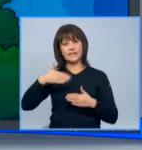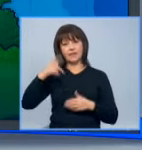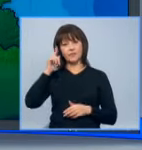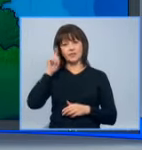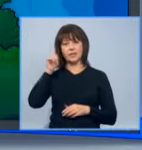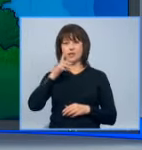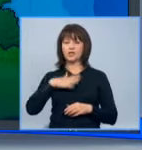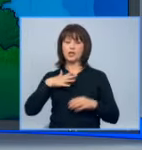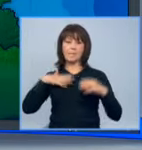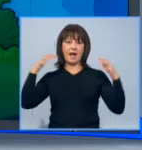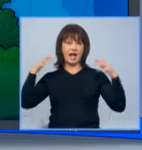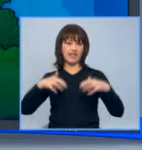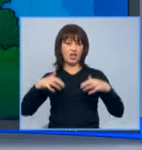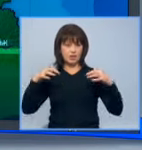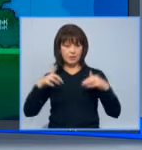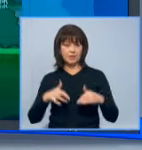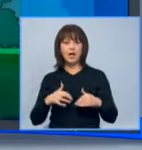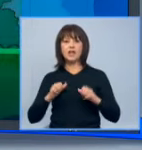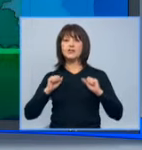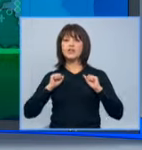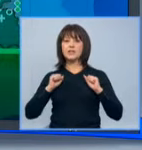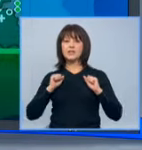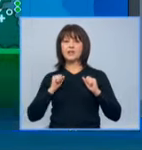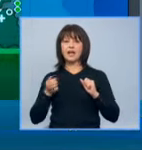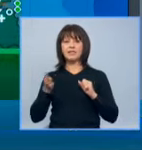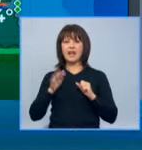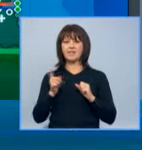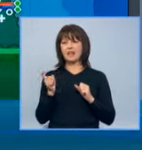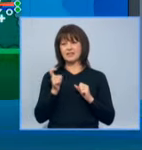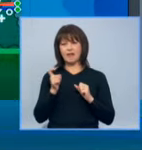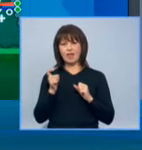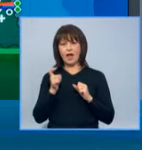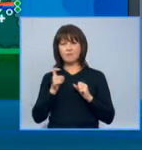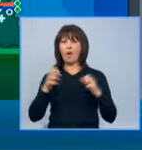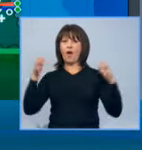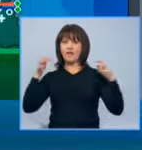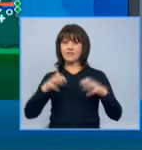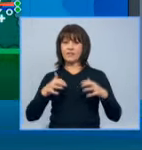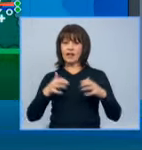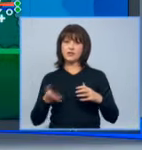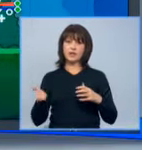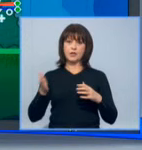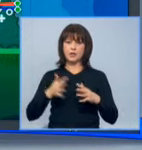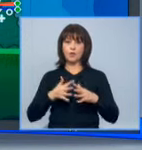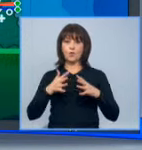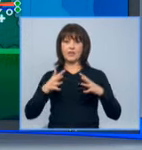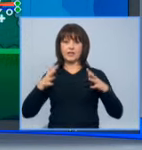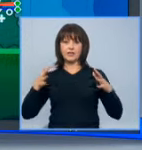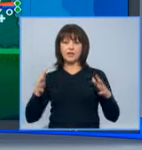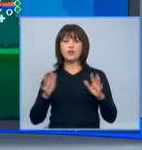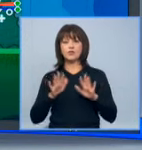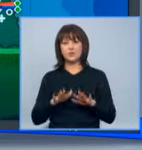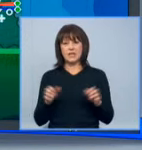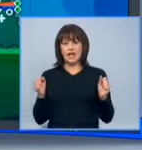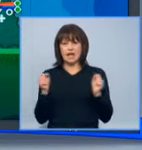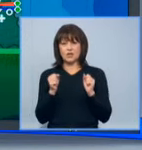дни, ще има и валежи предимно от дъжд. В четвъртък, след временно отслабване, валежите ще се активизират отново. Ще се задържи сравнително